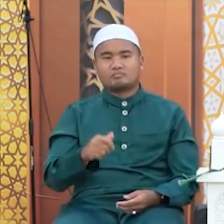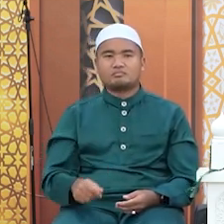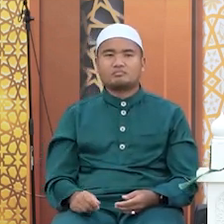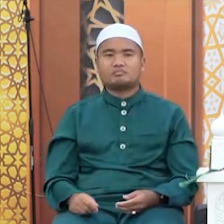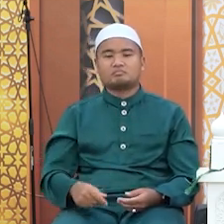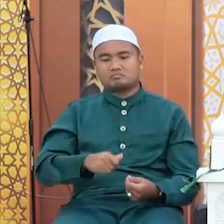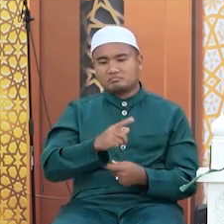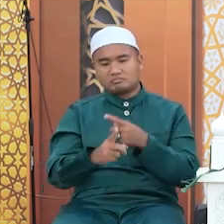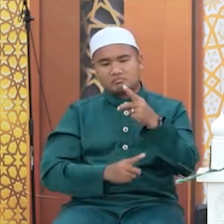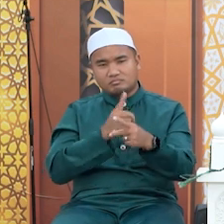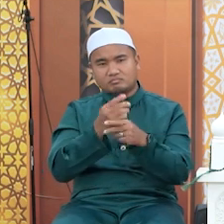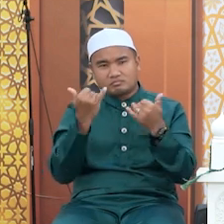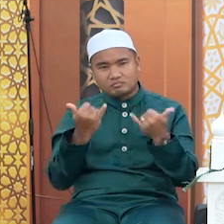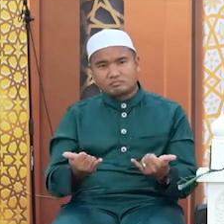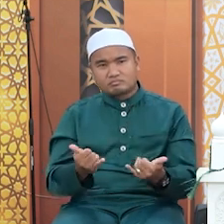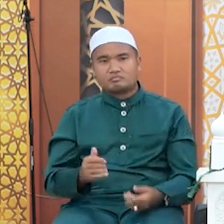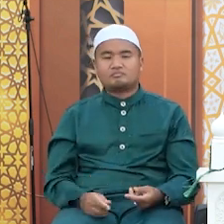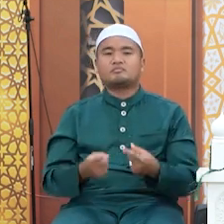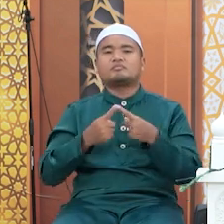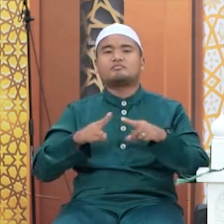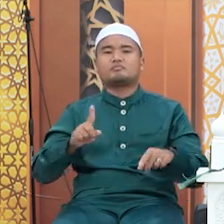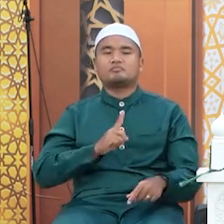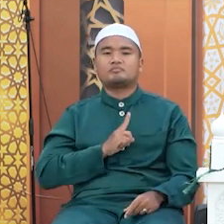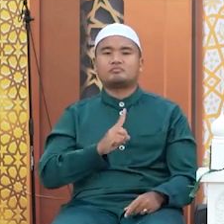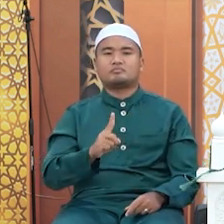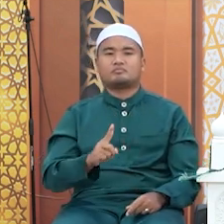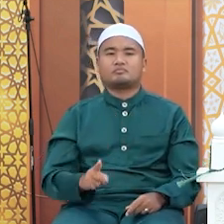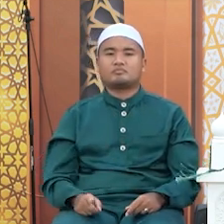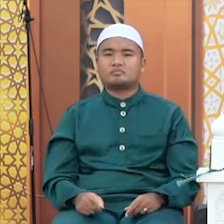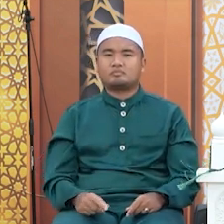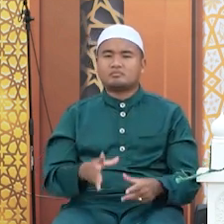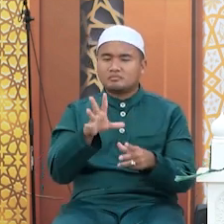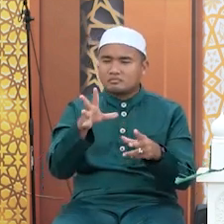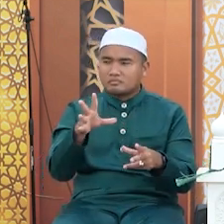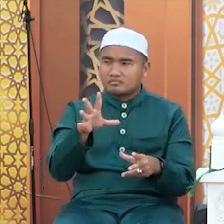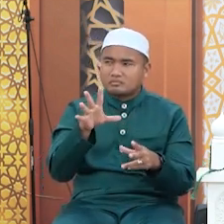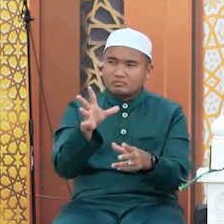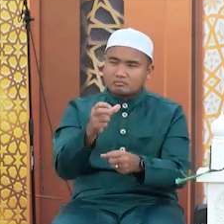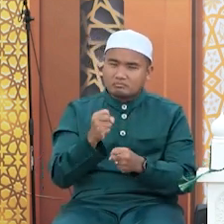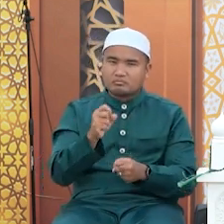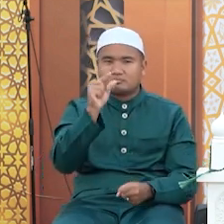Dunia sekarang. Tapi Islam, kita tengok dia ambil sejuzuk yang amat kecil.